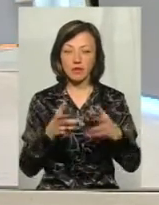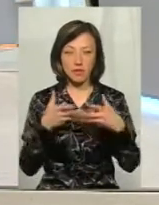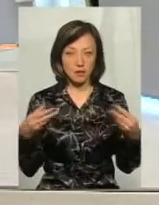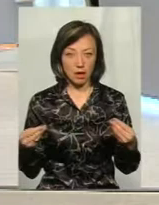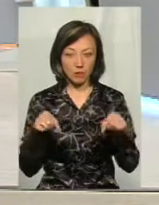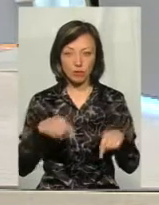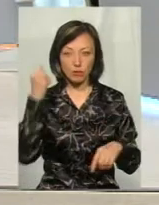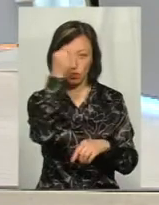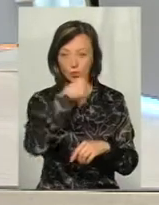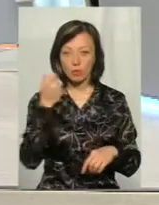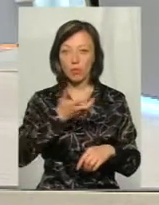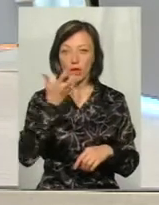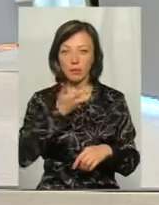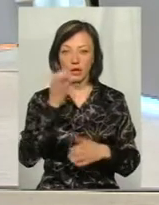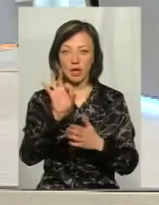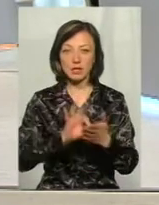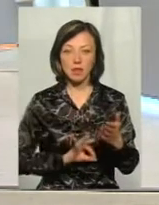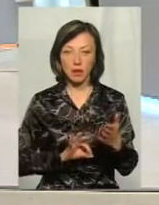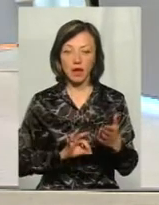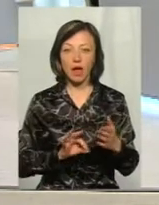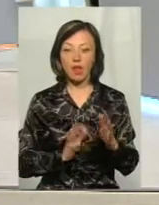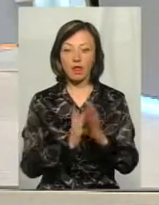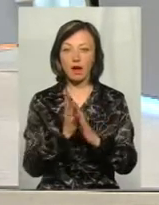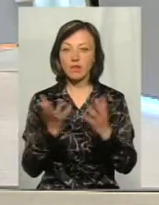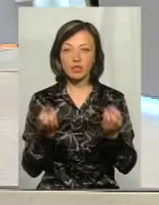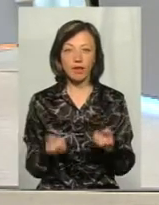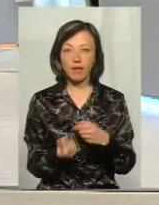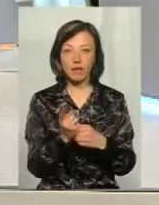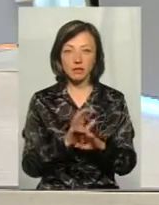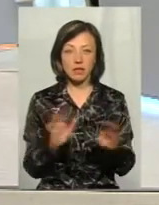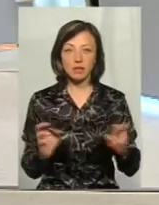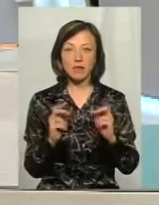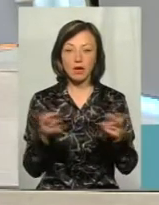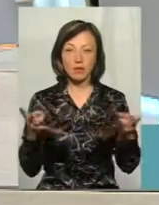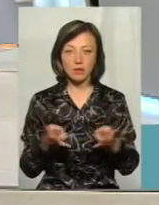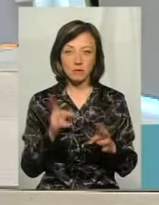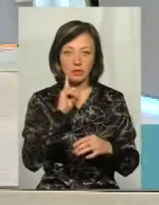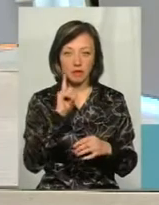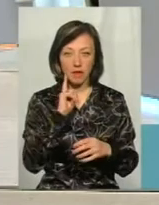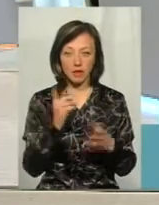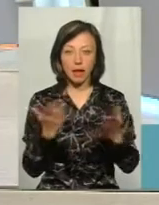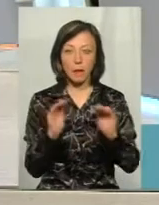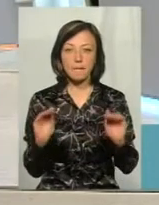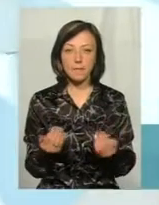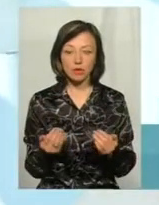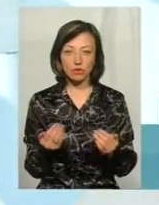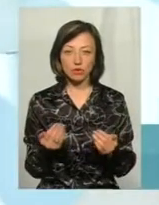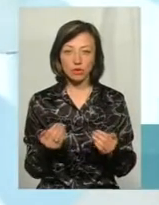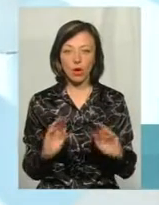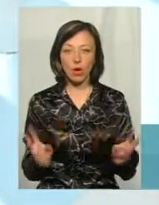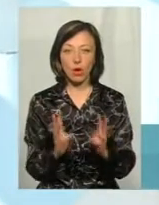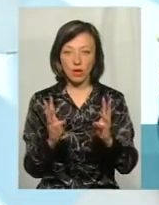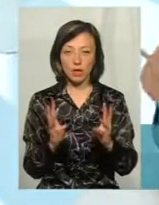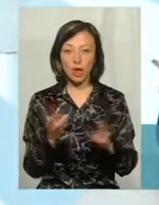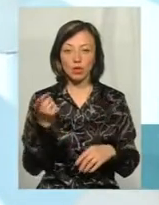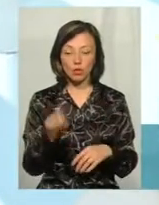весна, значить, потепління різке, трава ще, значить, не з'явилася така, як потрібно, значить, зелена, значить, яка менше горить.